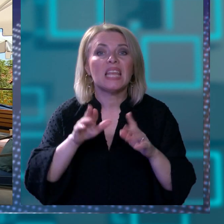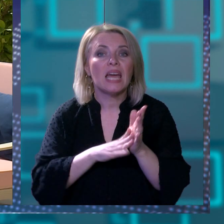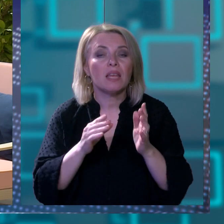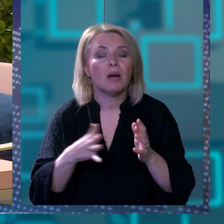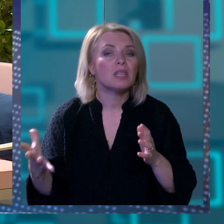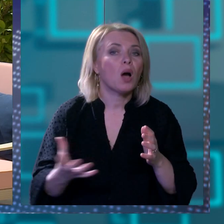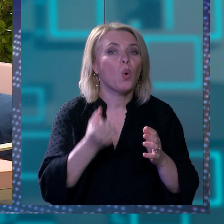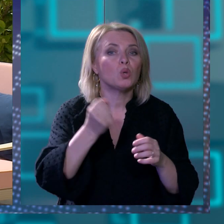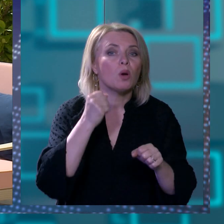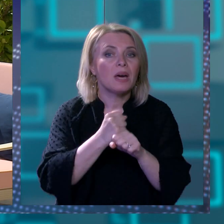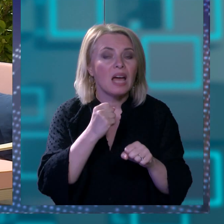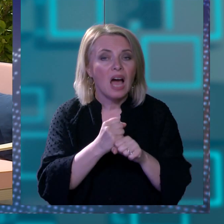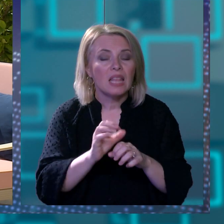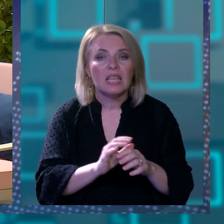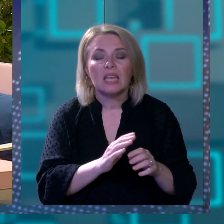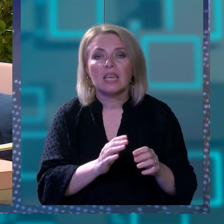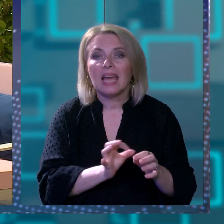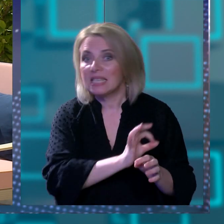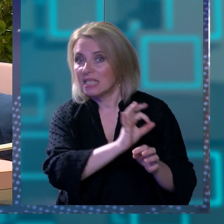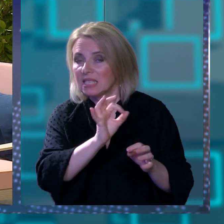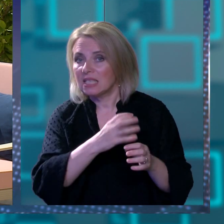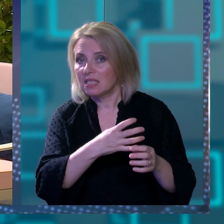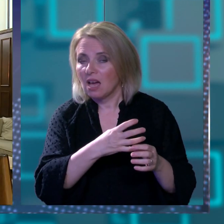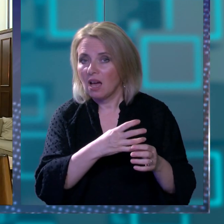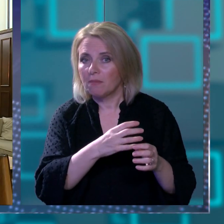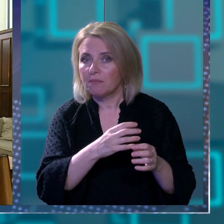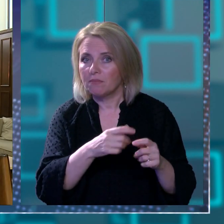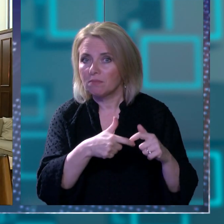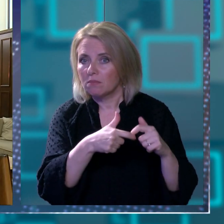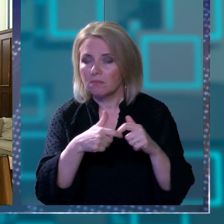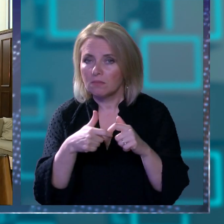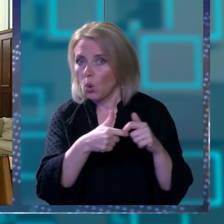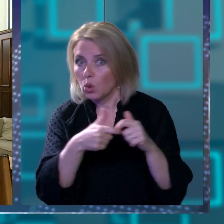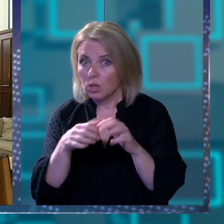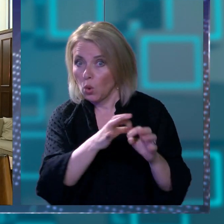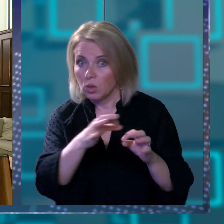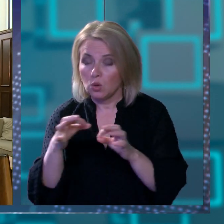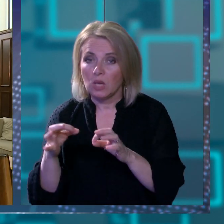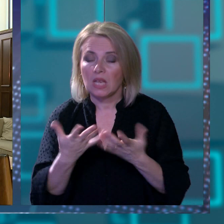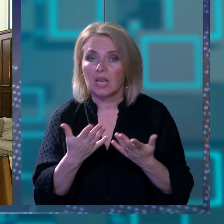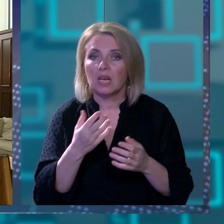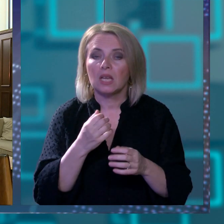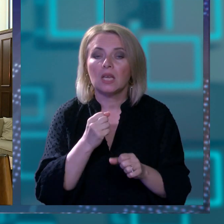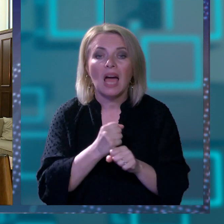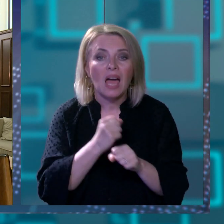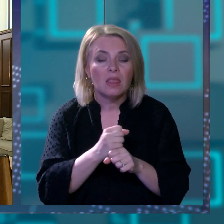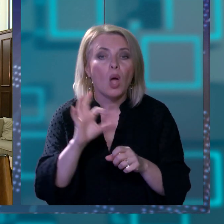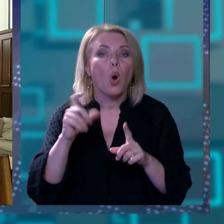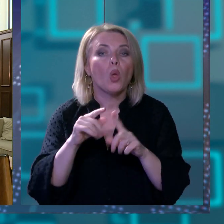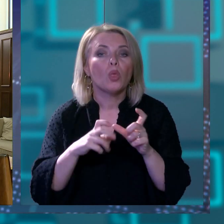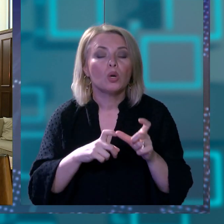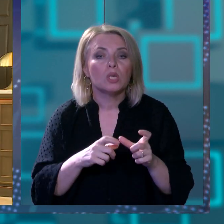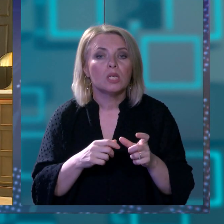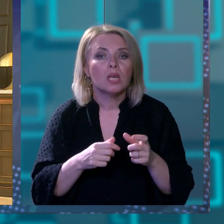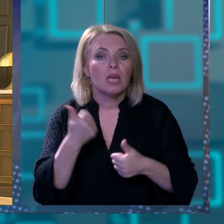uzimaju radnike što stalnih sezonaca, što na stalni radni odnos. Pa imate velike grupacije koje su, s obzirom da